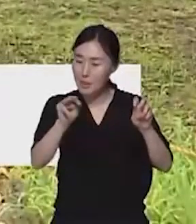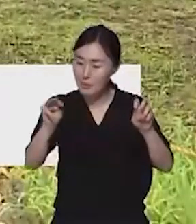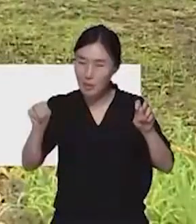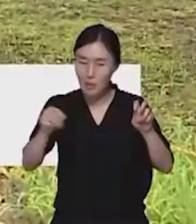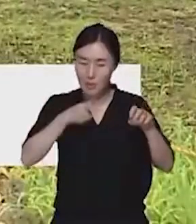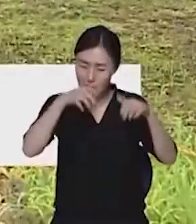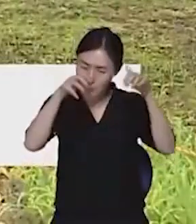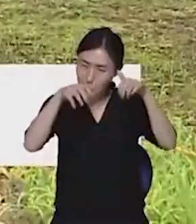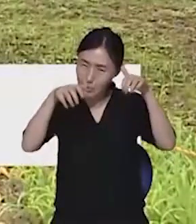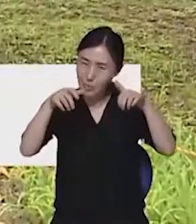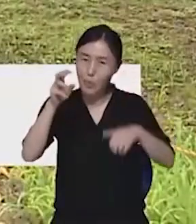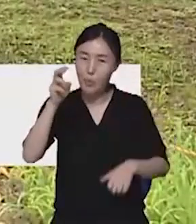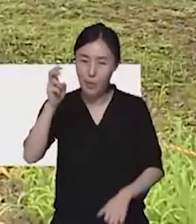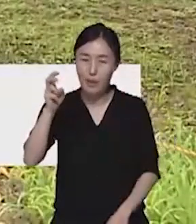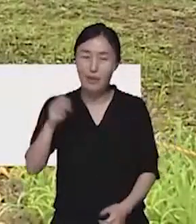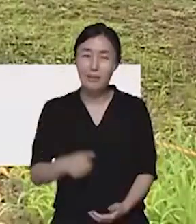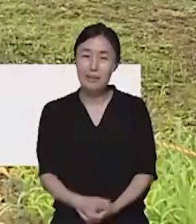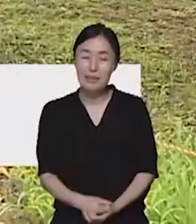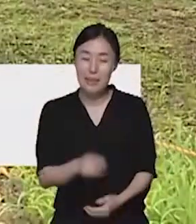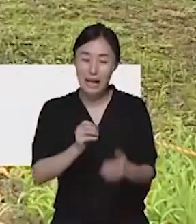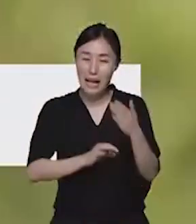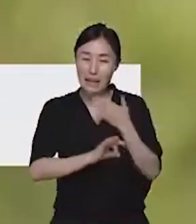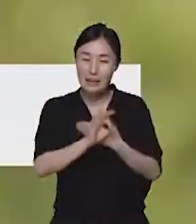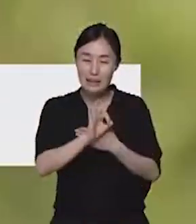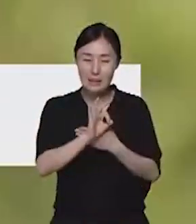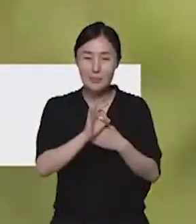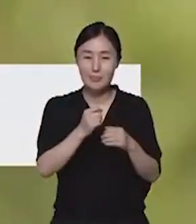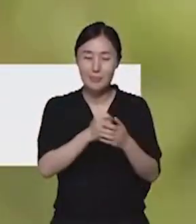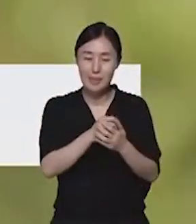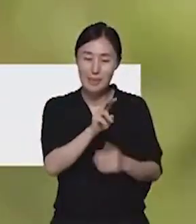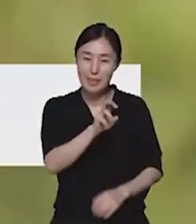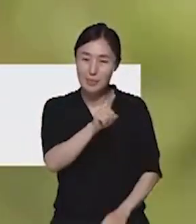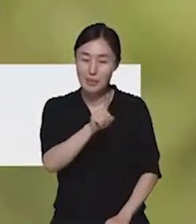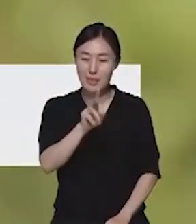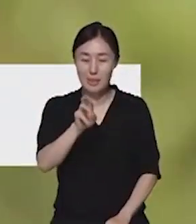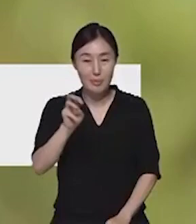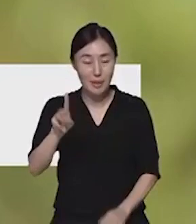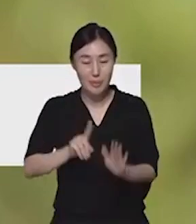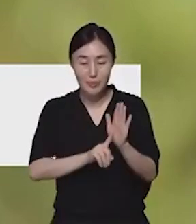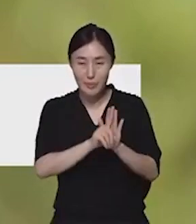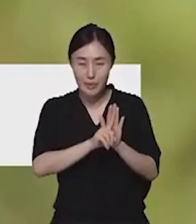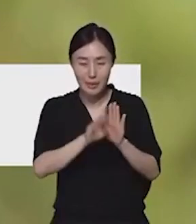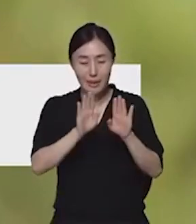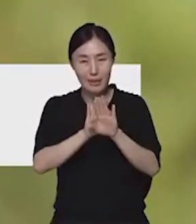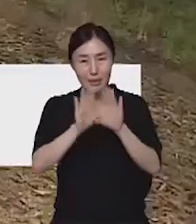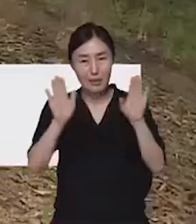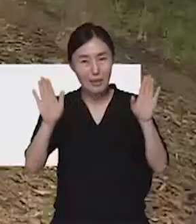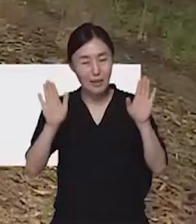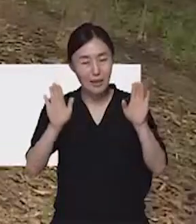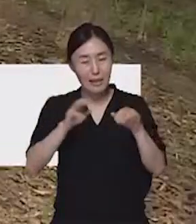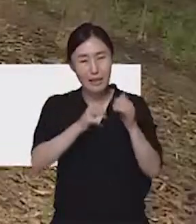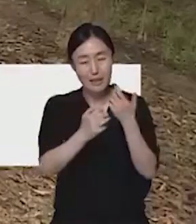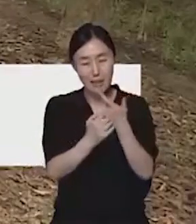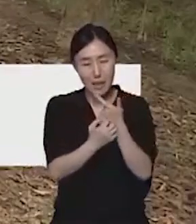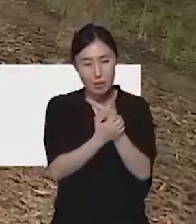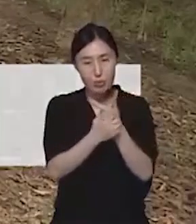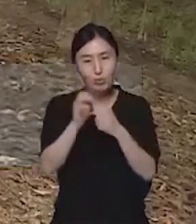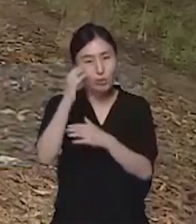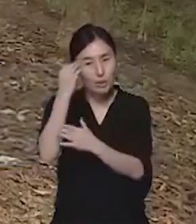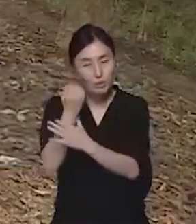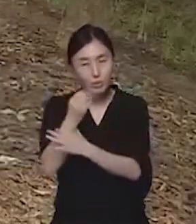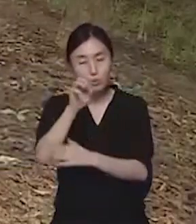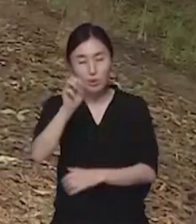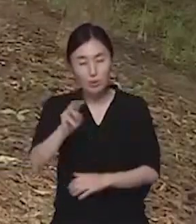곳도 있겠습니다. 내일 아침 최저기온은 21도에서 23도, 낮 최고기온은 나주와 화순 30도,